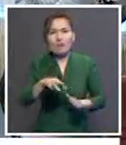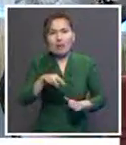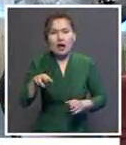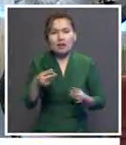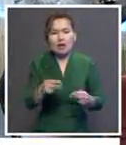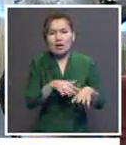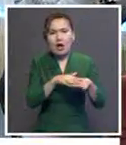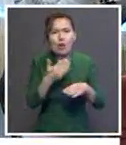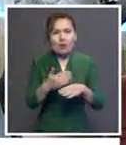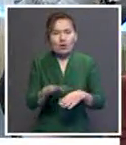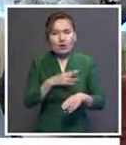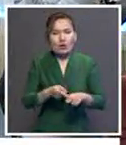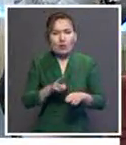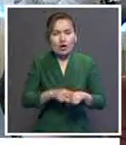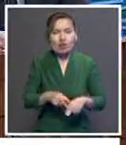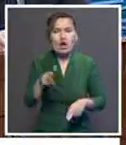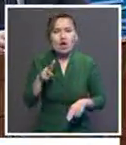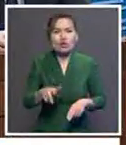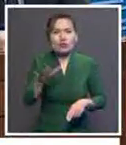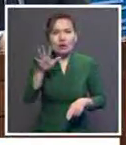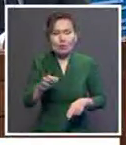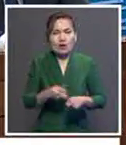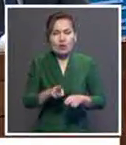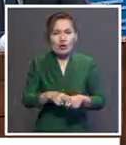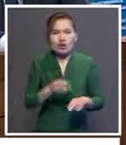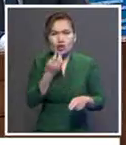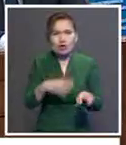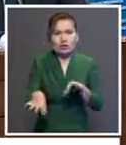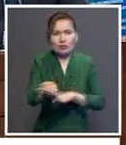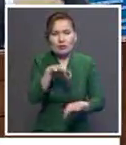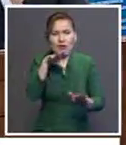қаржы бөлінген екен. Оның 3,5 мыңға жуығы қанат қақты жобалар.